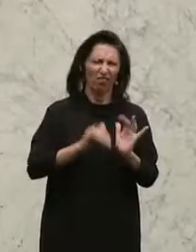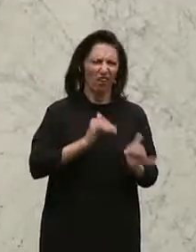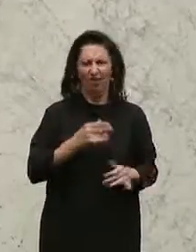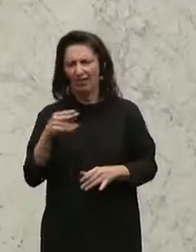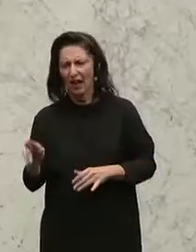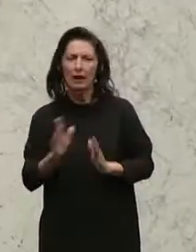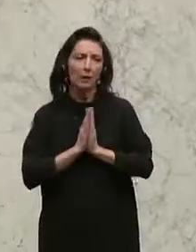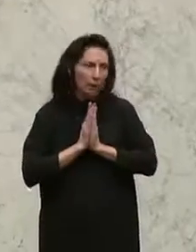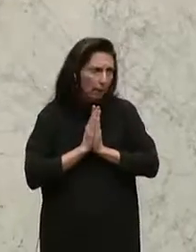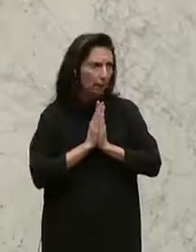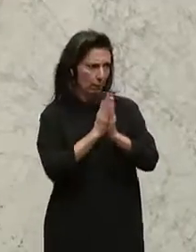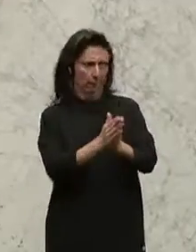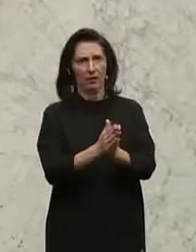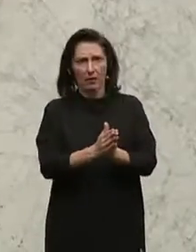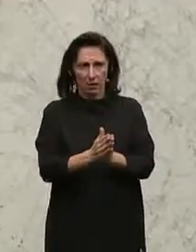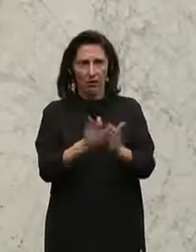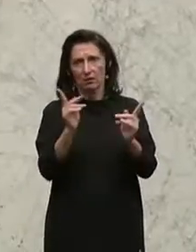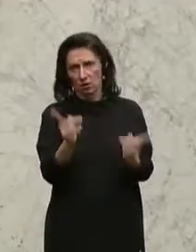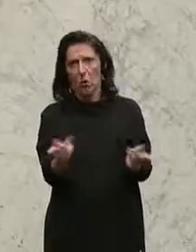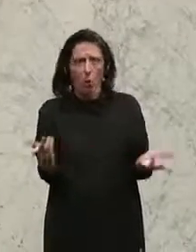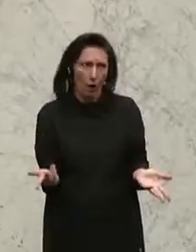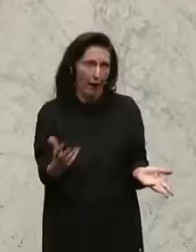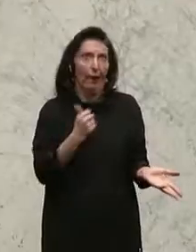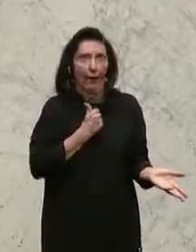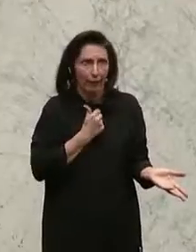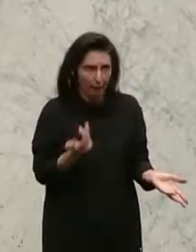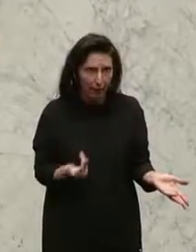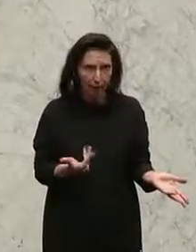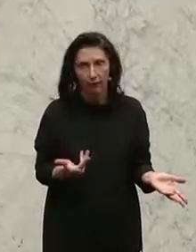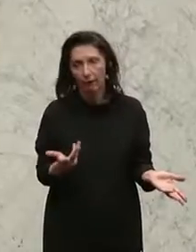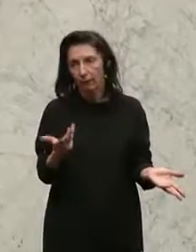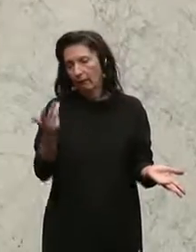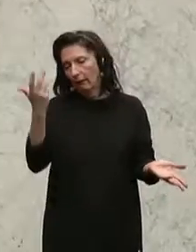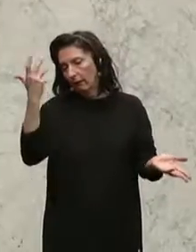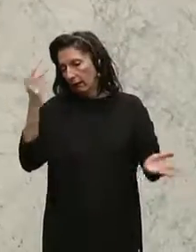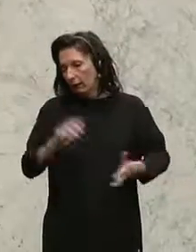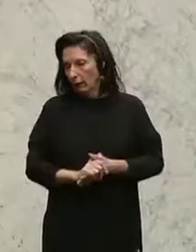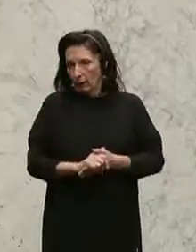doch endlich nicht über den Schatten zu springen, aber sozusagen über